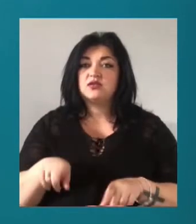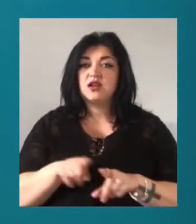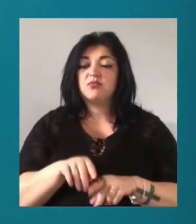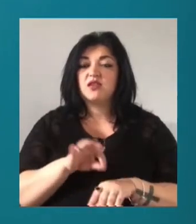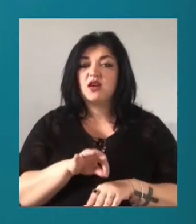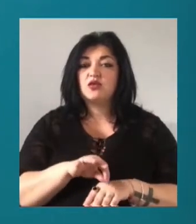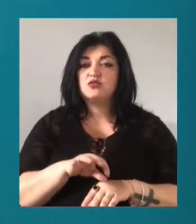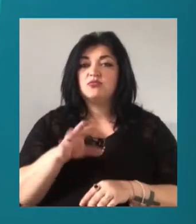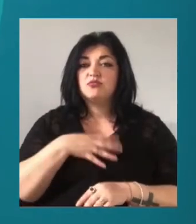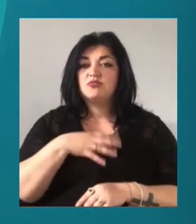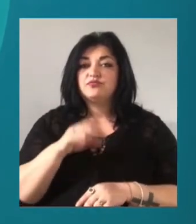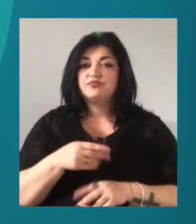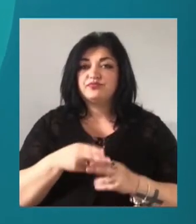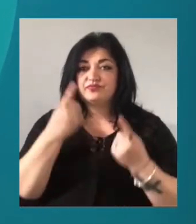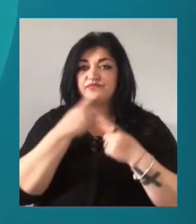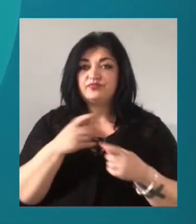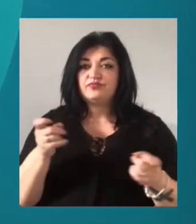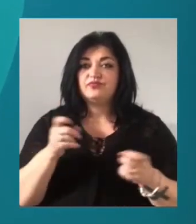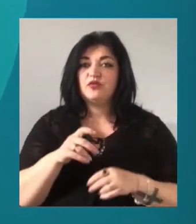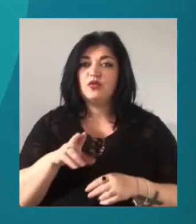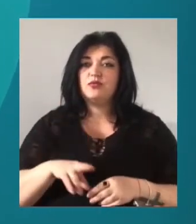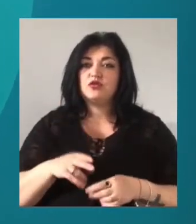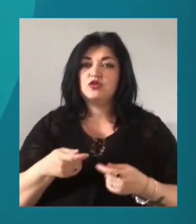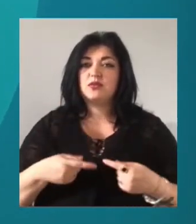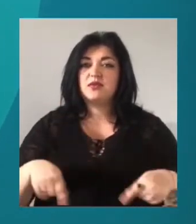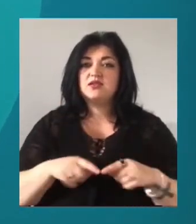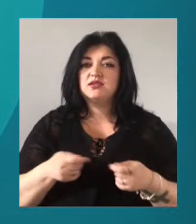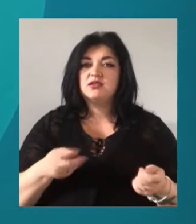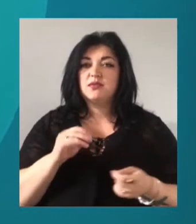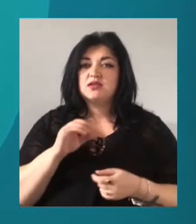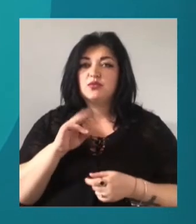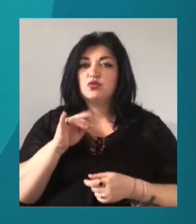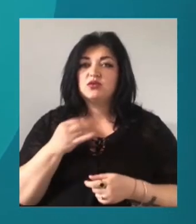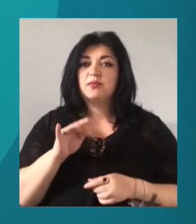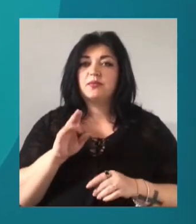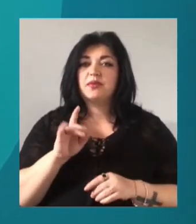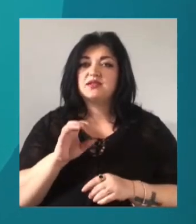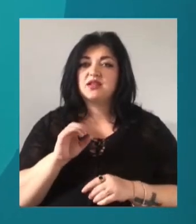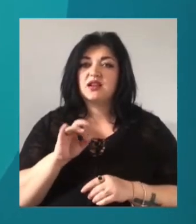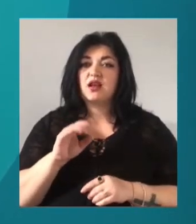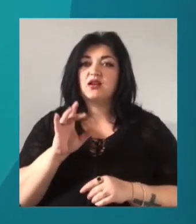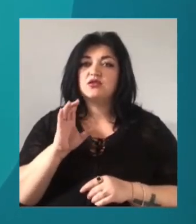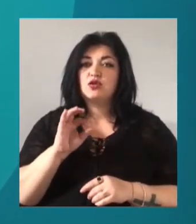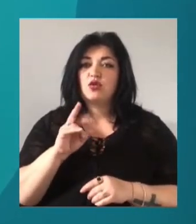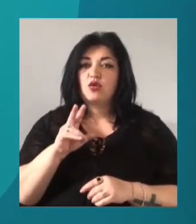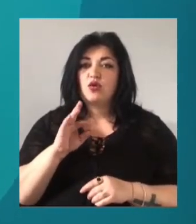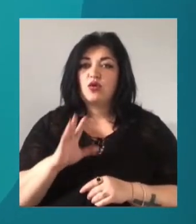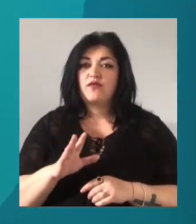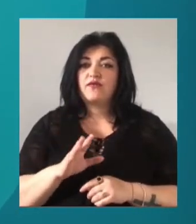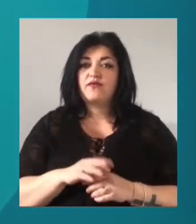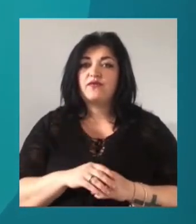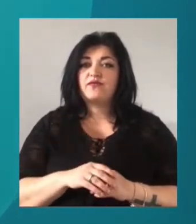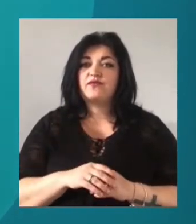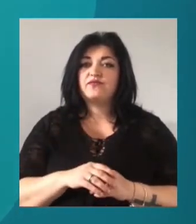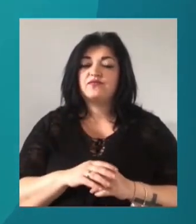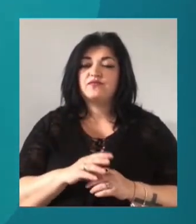померла. Про це повідомив очільник Одеської облдержадміністрації Максим Куций. Як розповів прес-секретар ОДА Денис Соколов, померла 84-річна